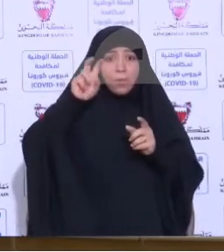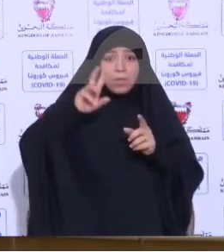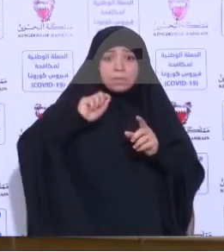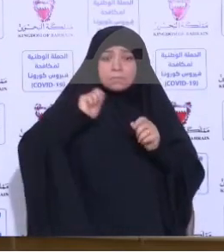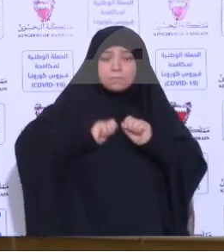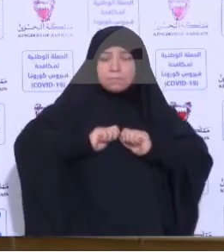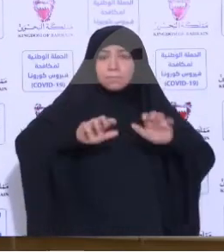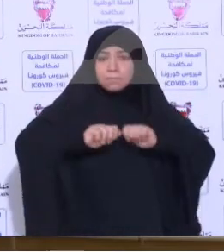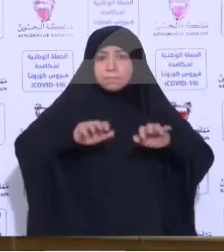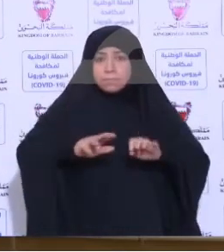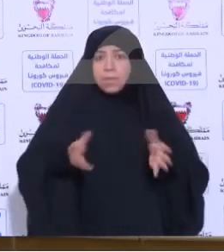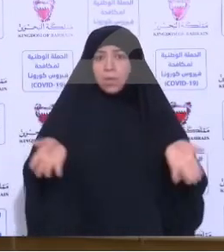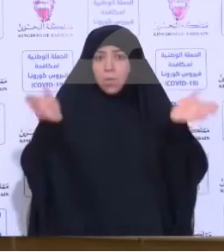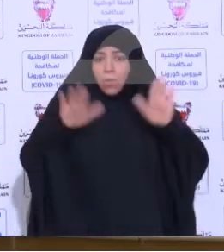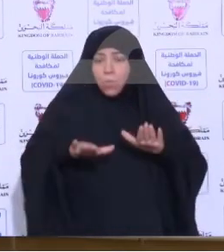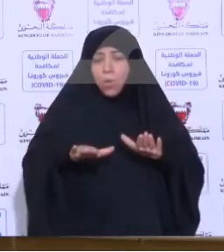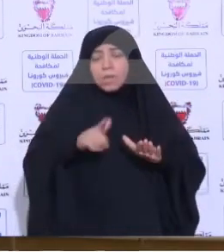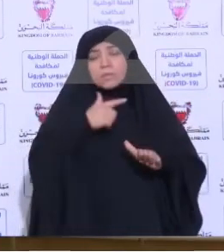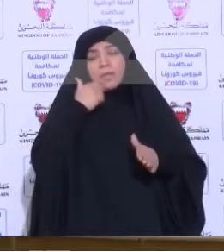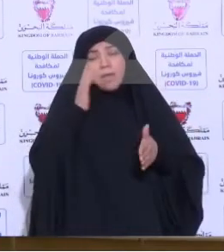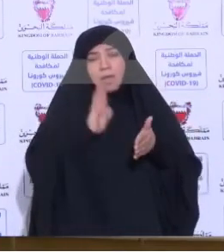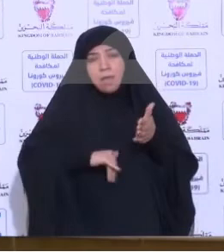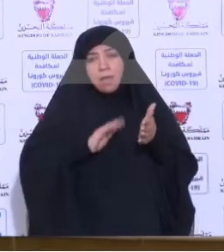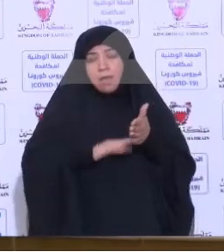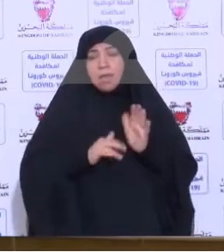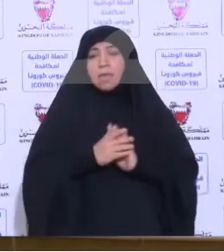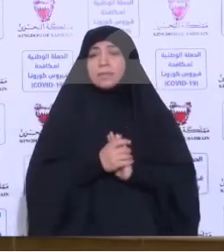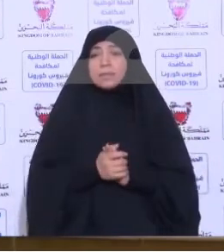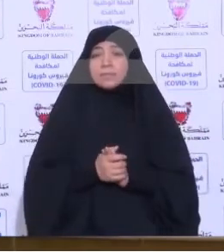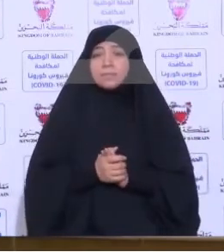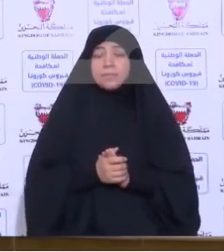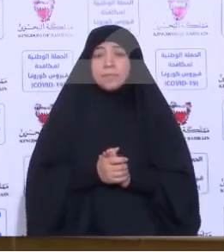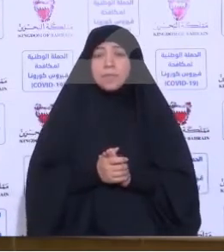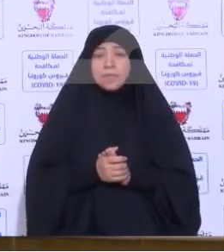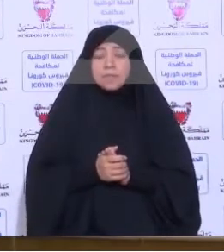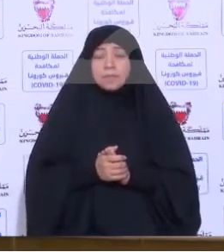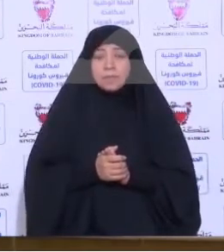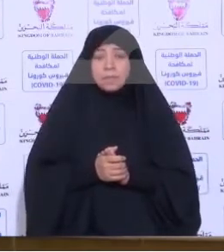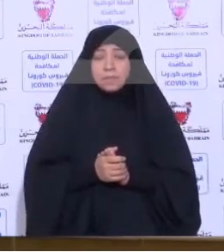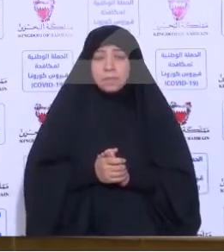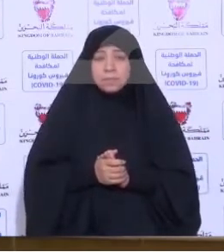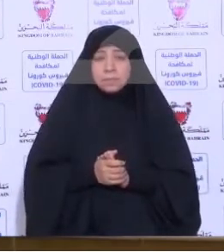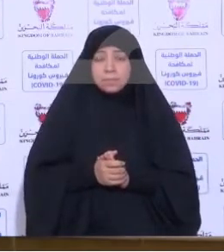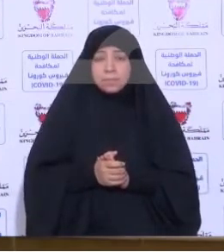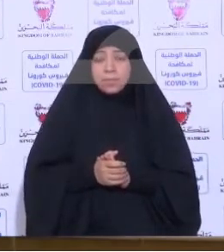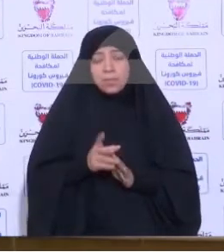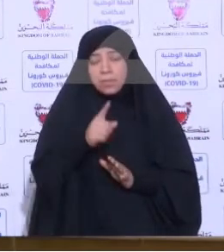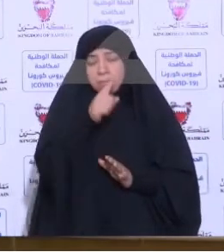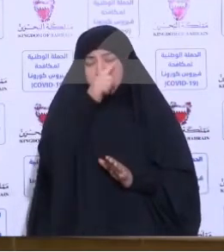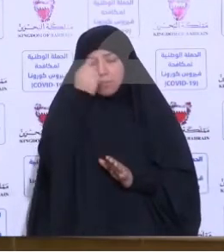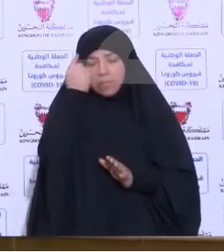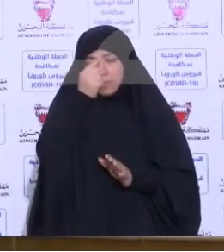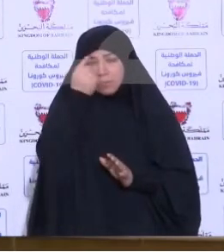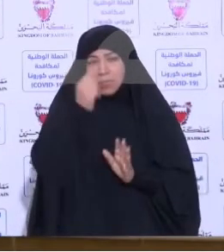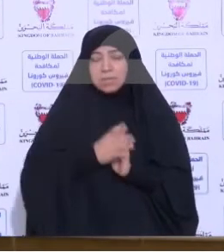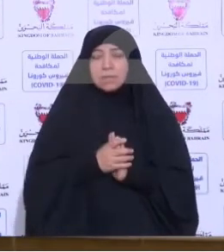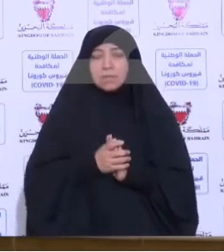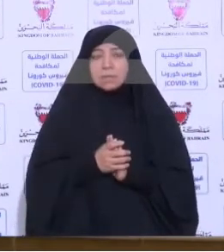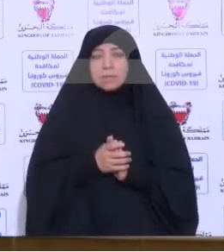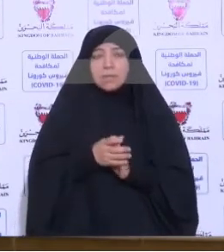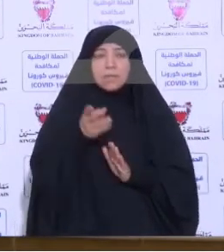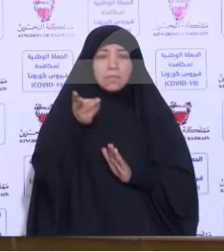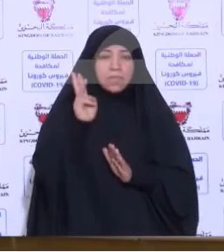الشهرين الماضيين تراوحت بين 27 يوم إلى 11 يوم. على سبيل المثال، في